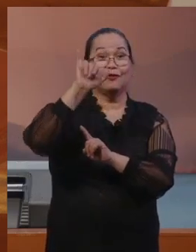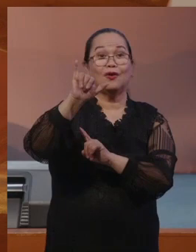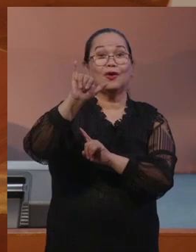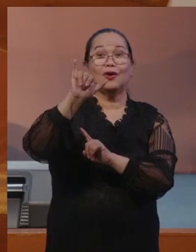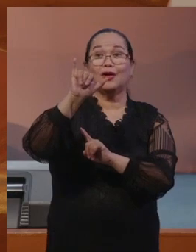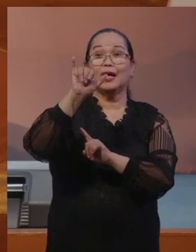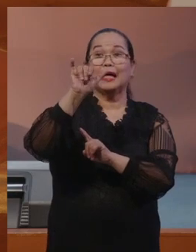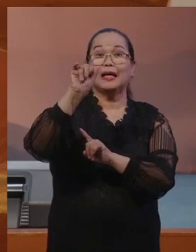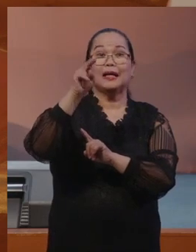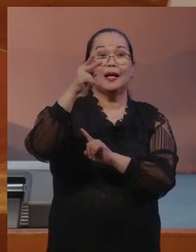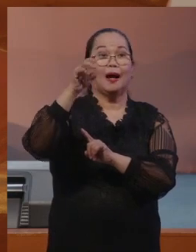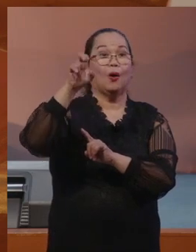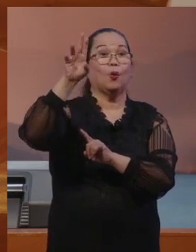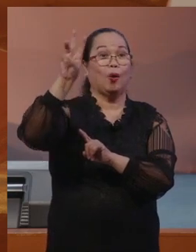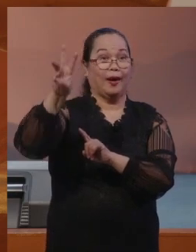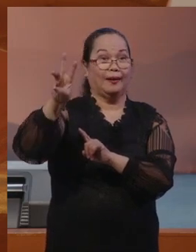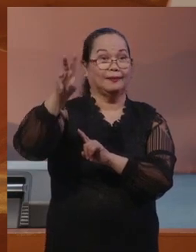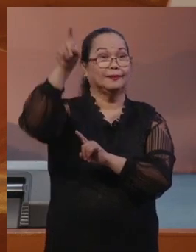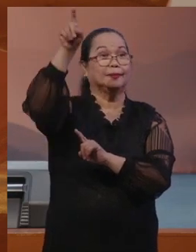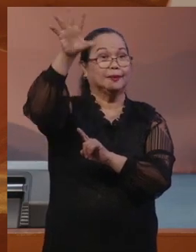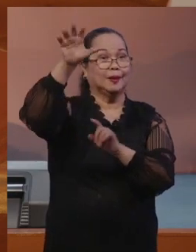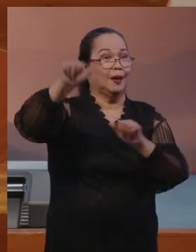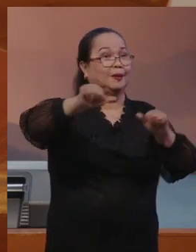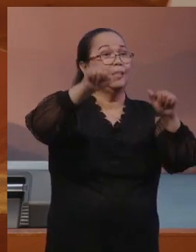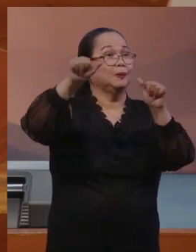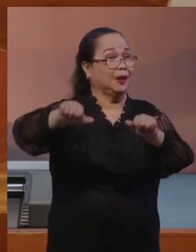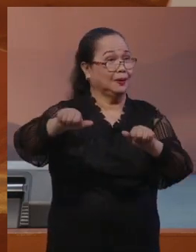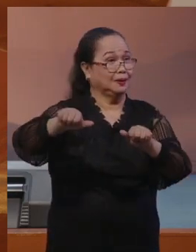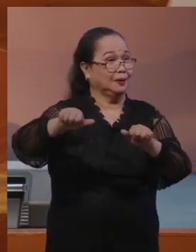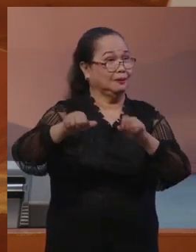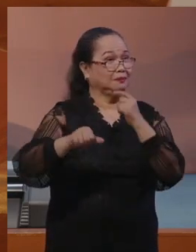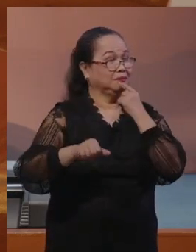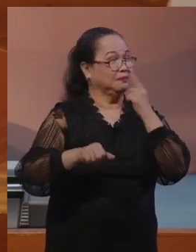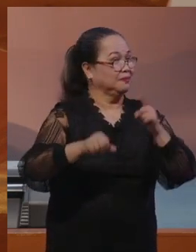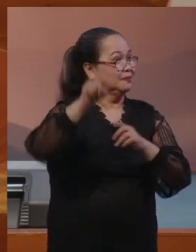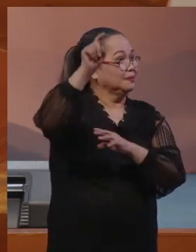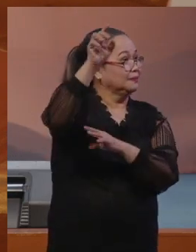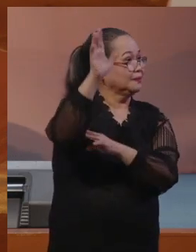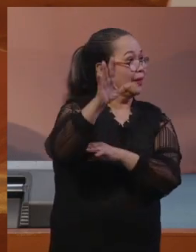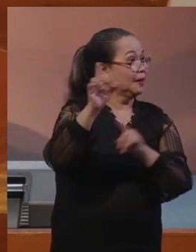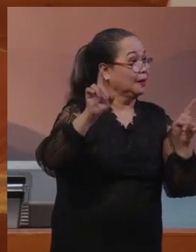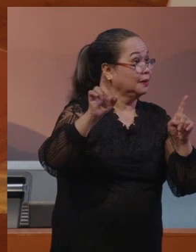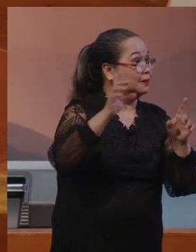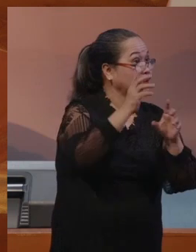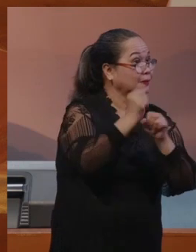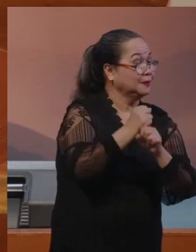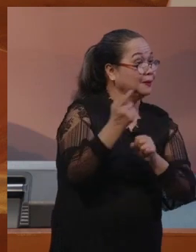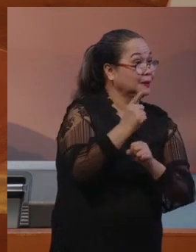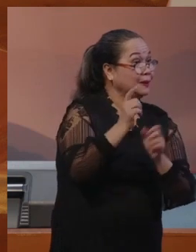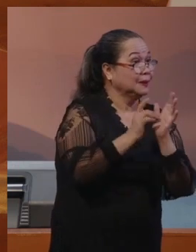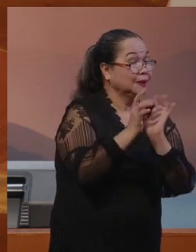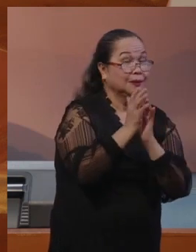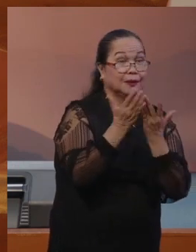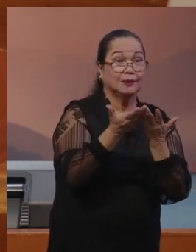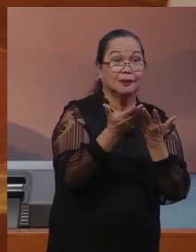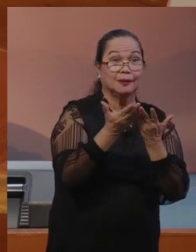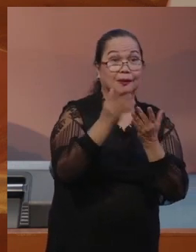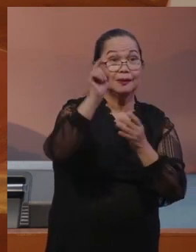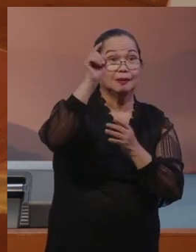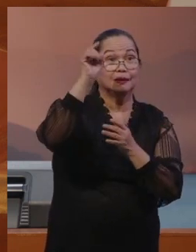your Elohim, your God. Alam niyo yung salitang yung kung saan una nag-appear sa Biblia,